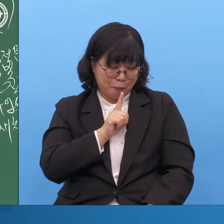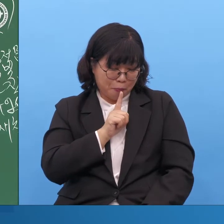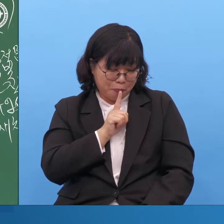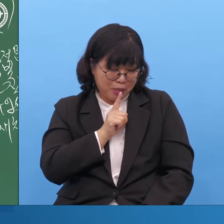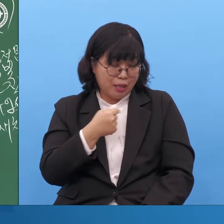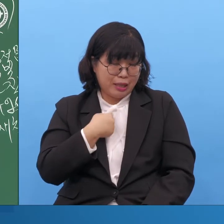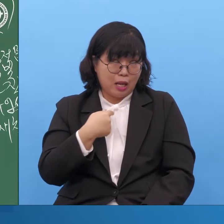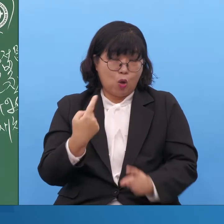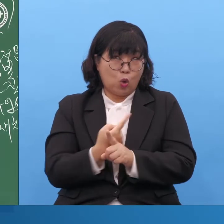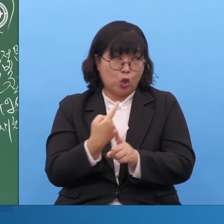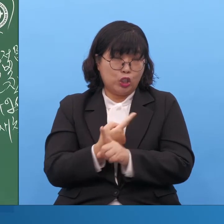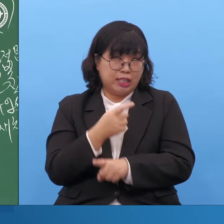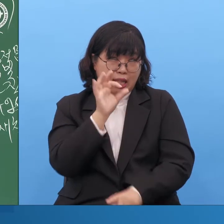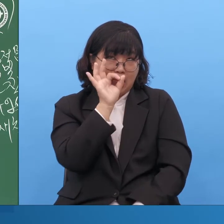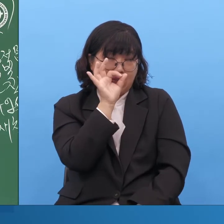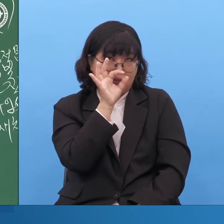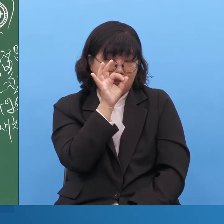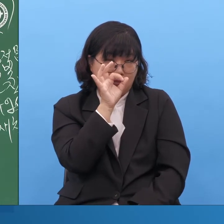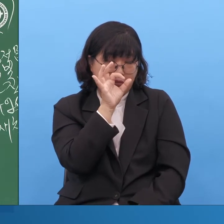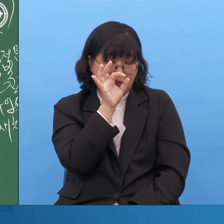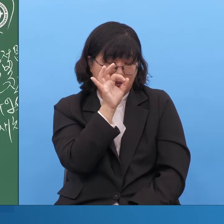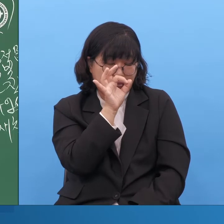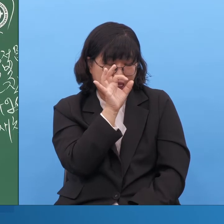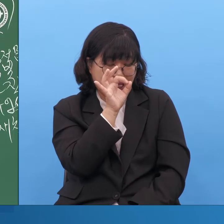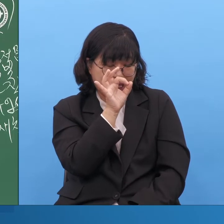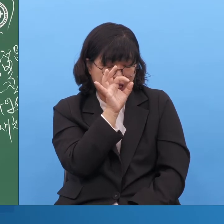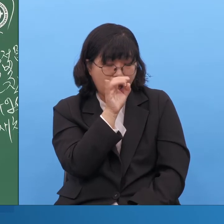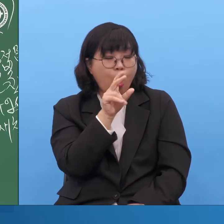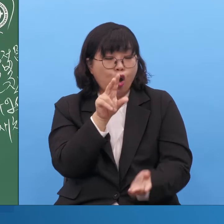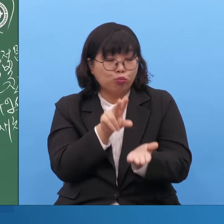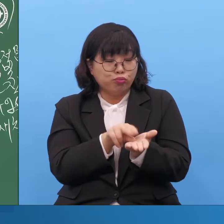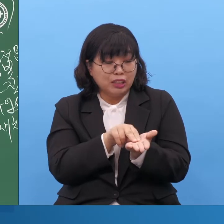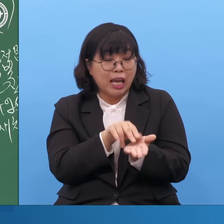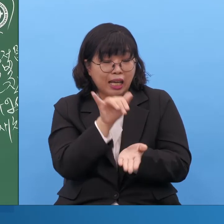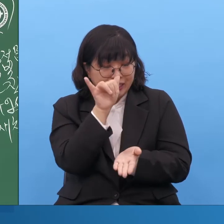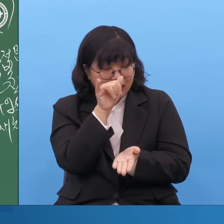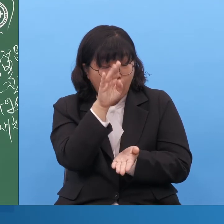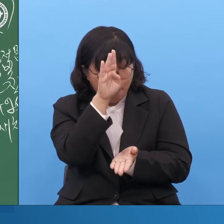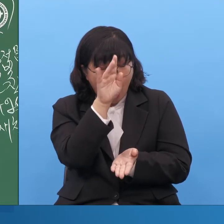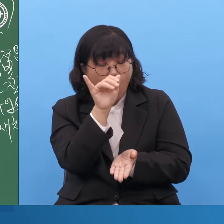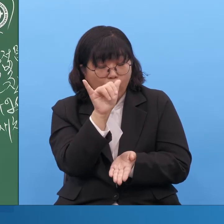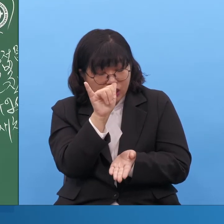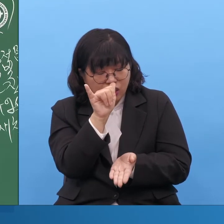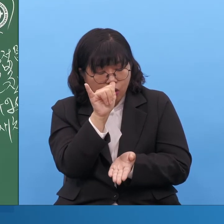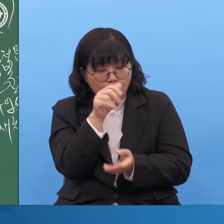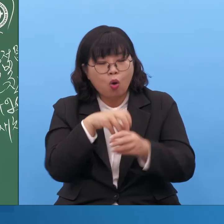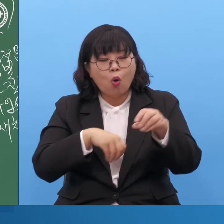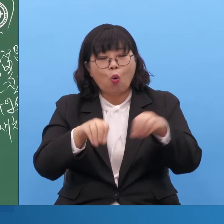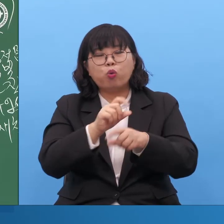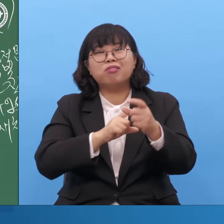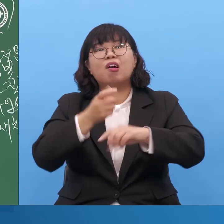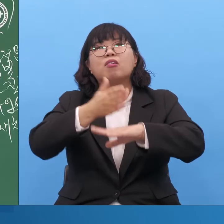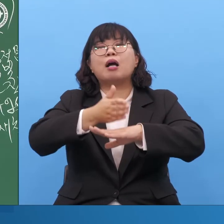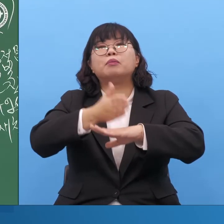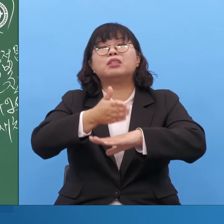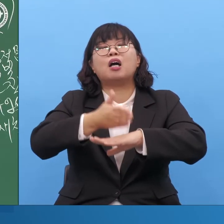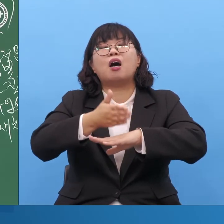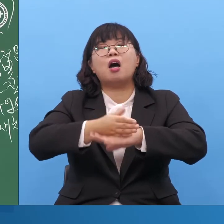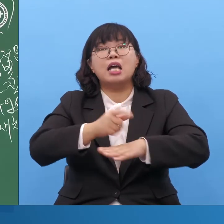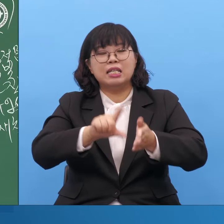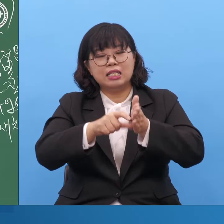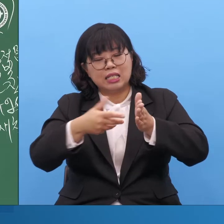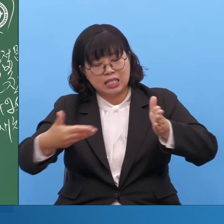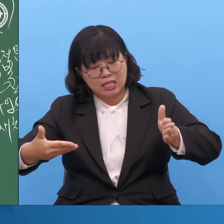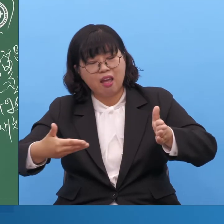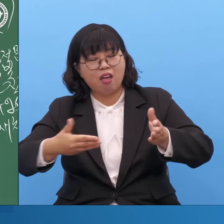at 기억해야 all, that is a historic 그걸 깨달은 mission. 사람이 앤 설리번 아닙니다. And the one who realized that was Anne Sullivan. 그래서 헬렌 켈러 같은 인물을 만드는 거예요. That's why she was able